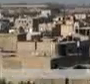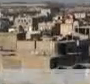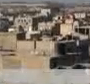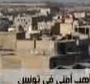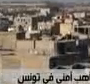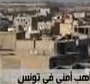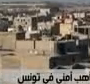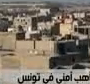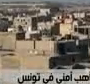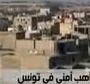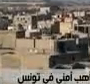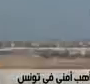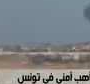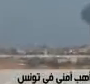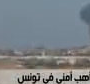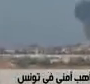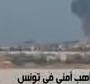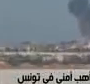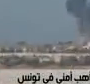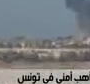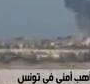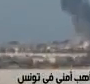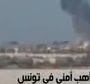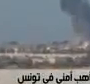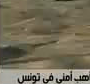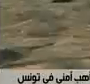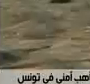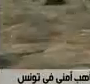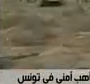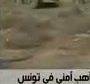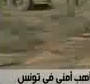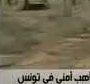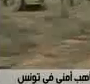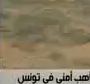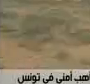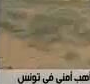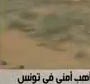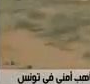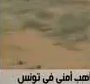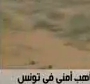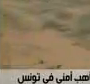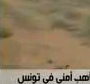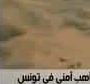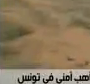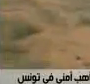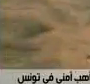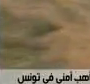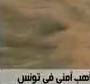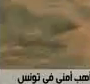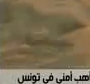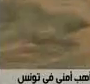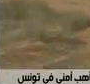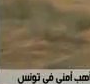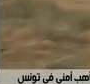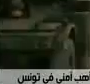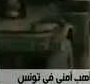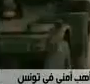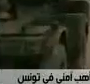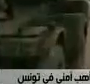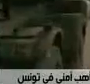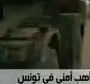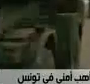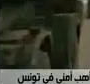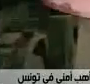تزايد حده القصف على الطرف الليبي من معبر راس جدير الحدودي، وتونس تتابع عن كثب تطورات الاوضاع.